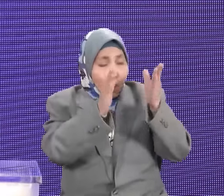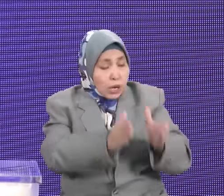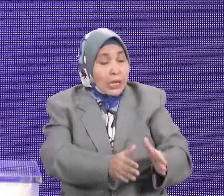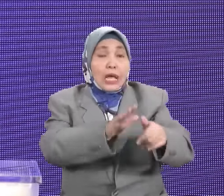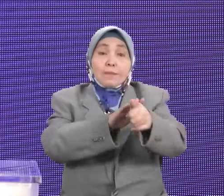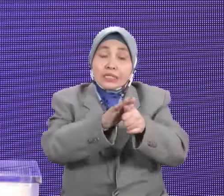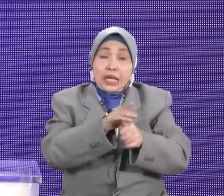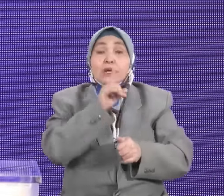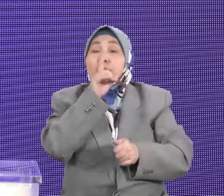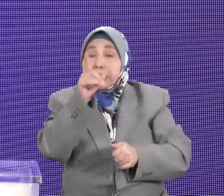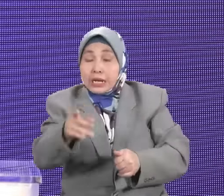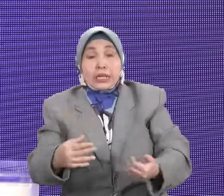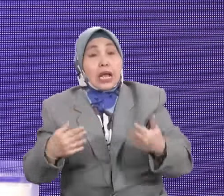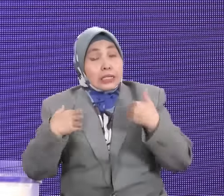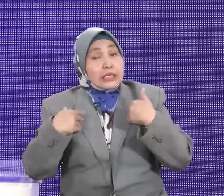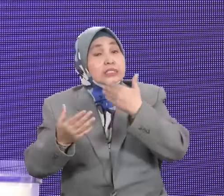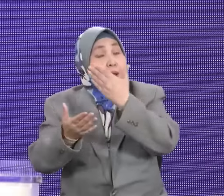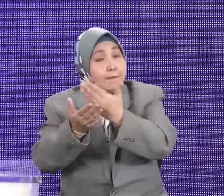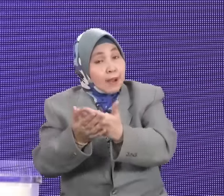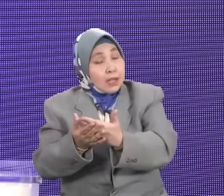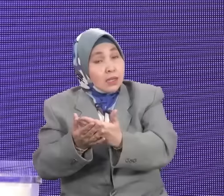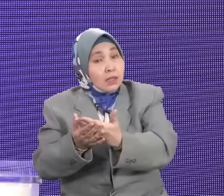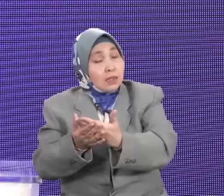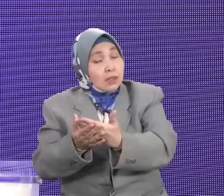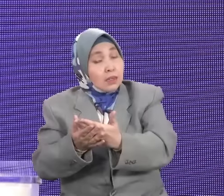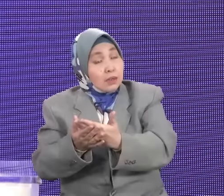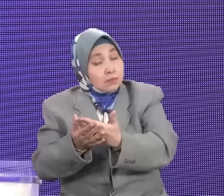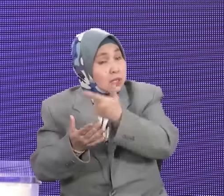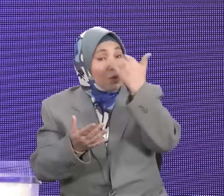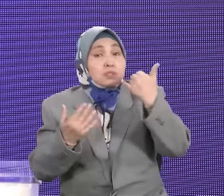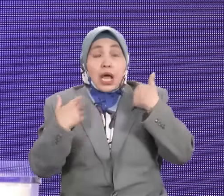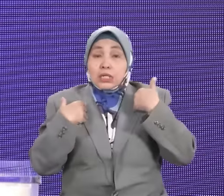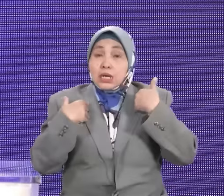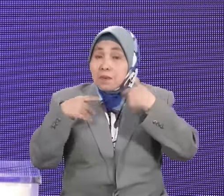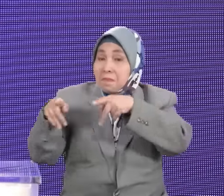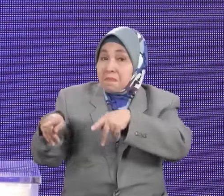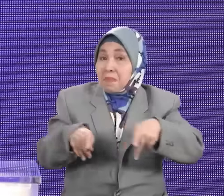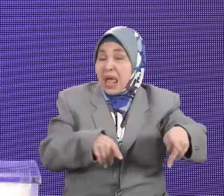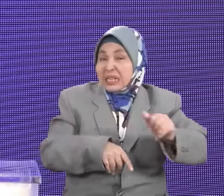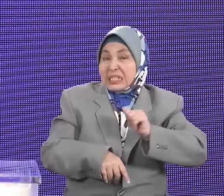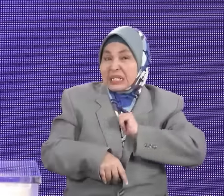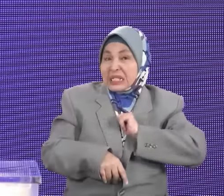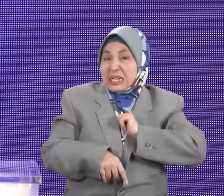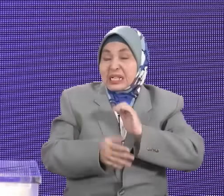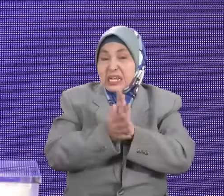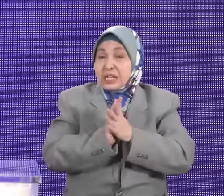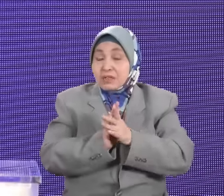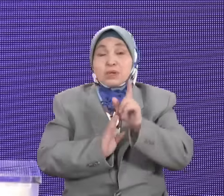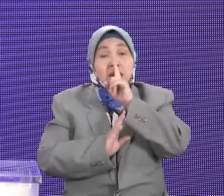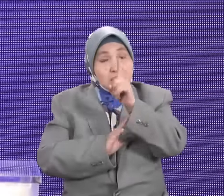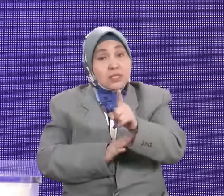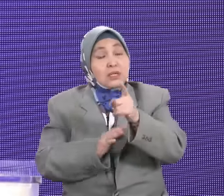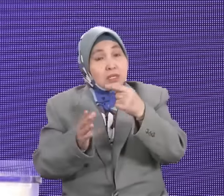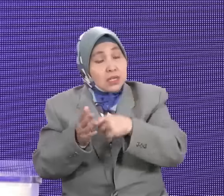kebenaran yang adil sehingga kan mereka sembunyikan itu karena ada agenda Yang Tersendiri jadi rupanya sebenarnya